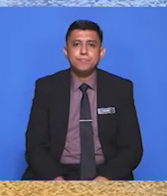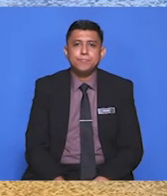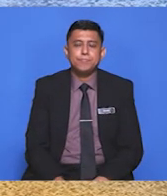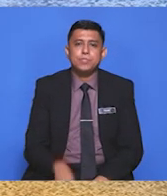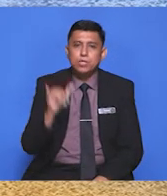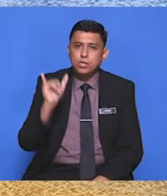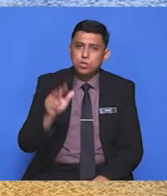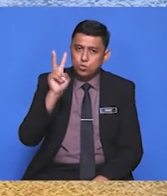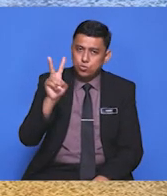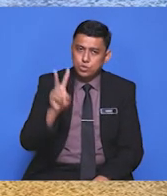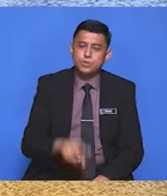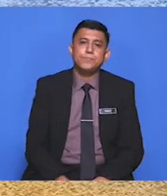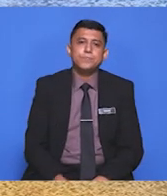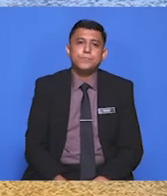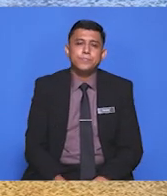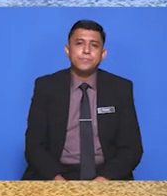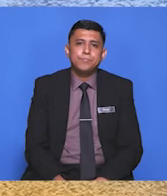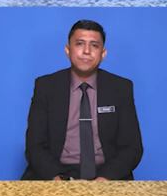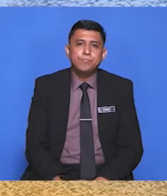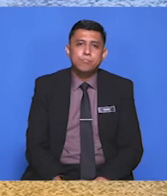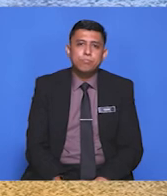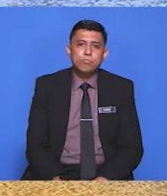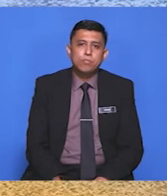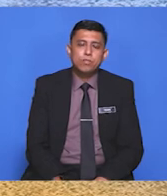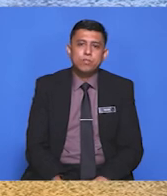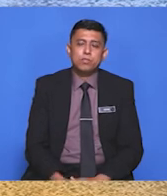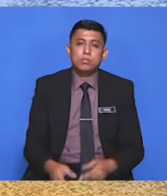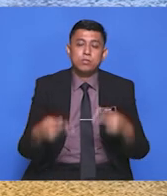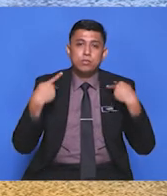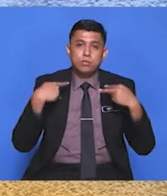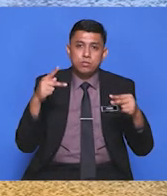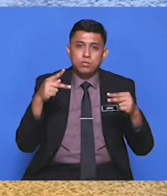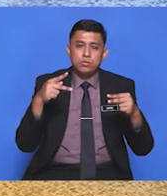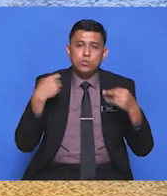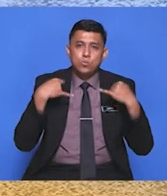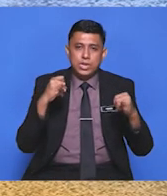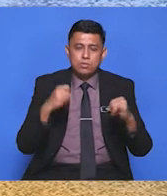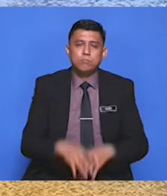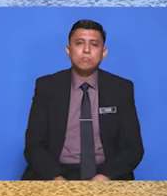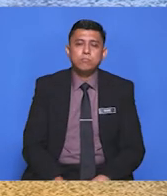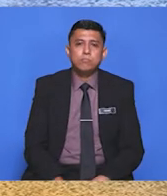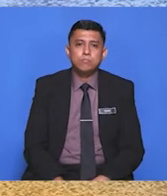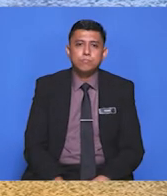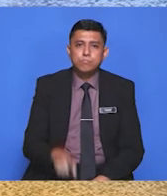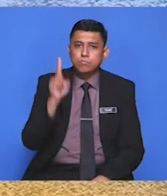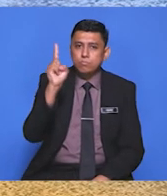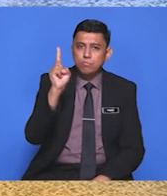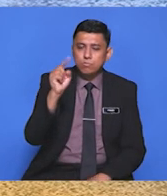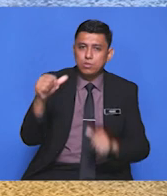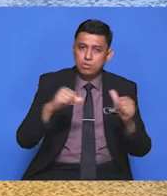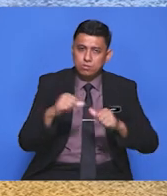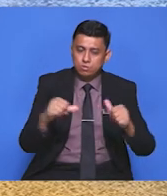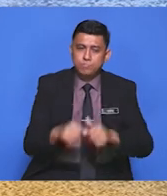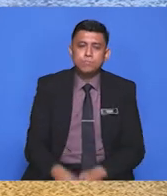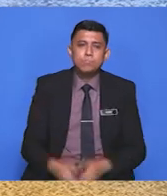Yang kedua, campuran promosi adalah promosi jualan. Promosi jualan adalah satu